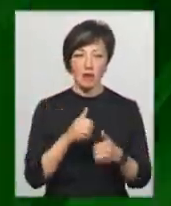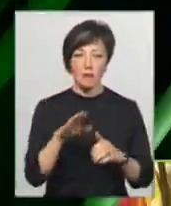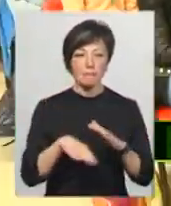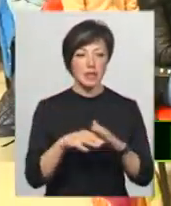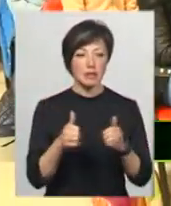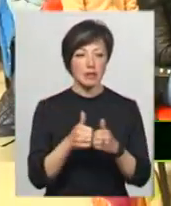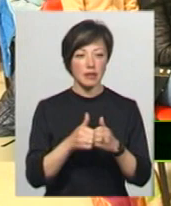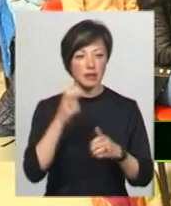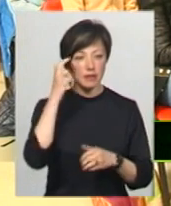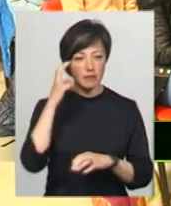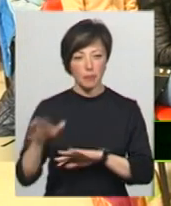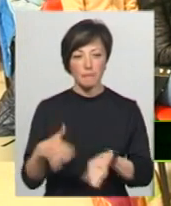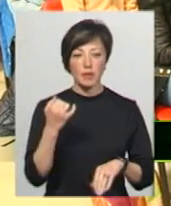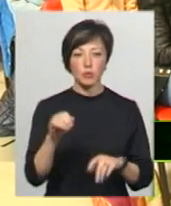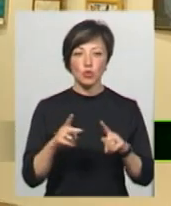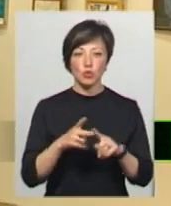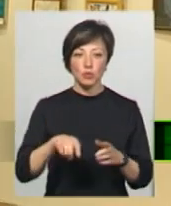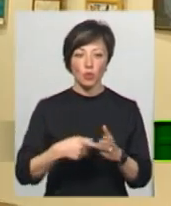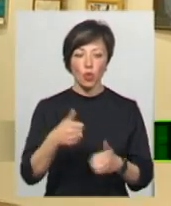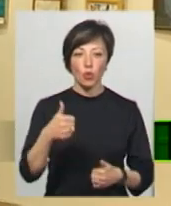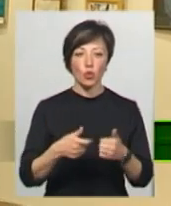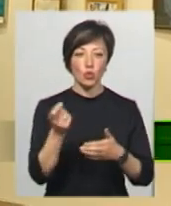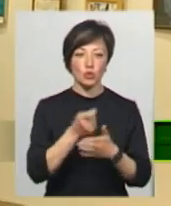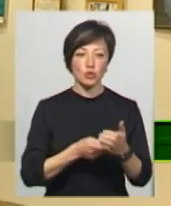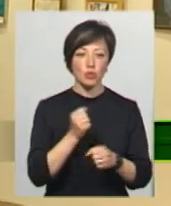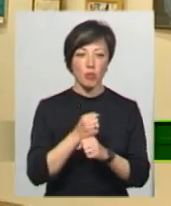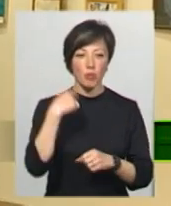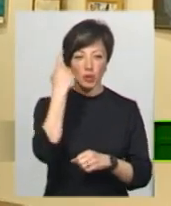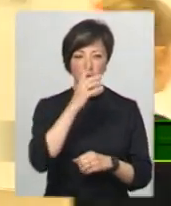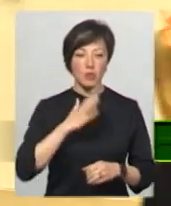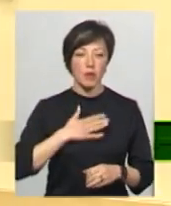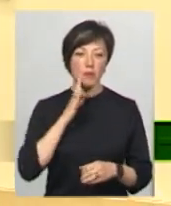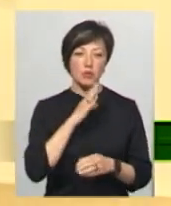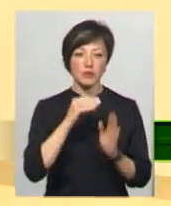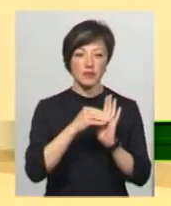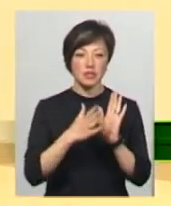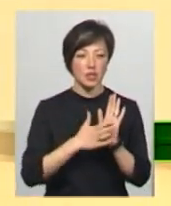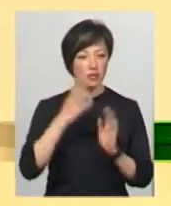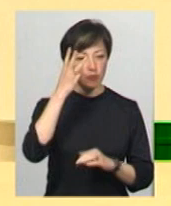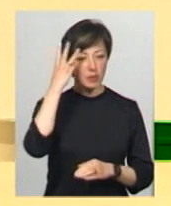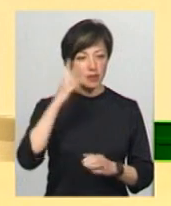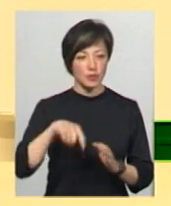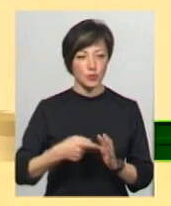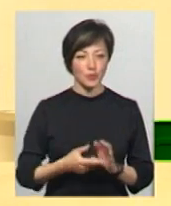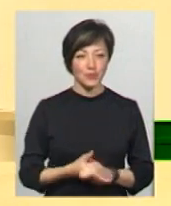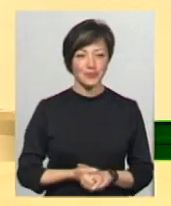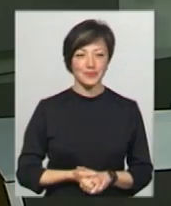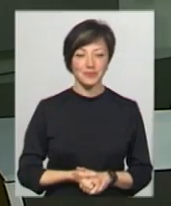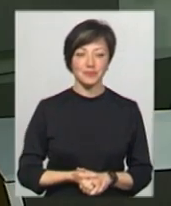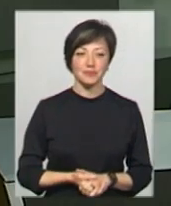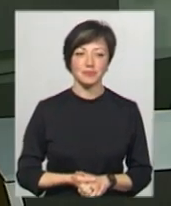Києвом. Переможців другого міського конкурсу художніх робіт «Портрет моєї матусі» відзначили у Хмельницькому.